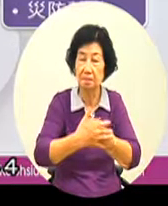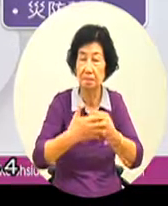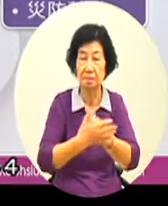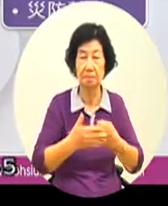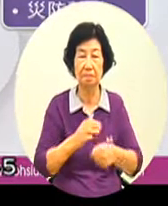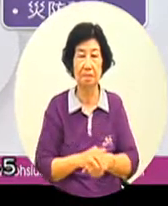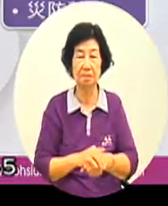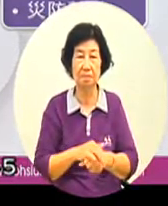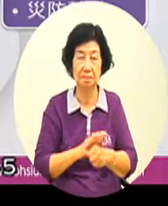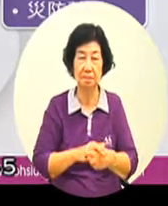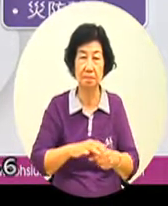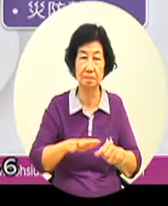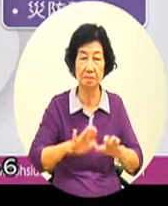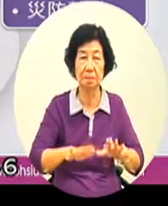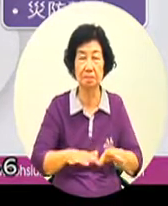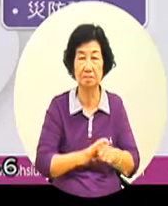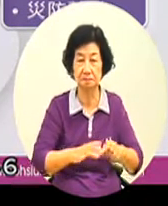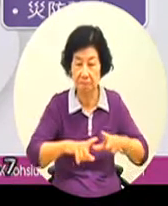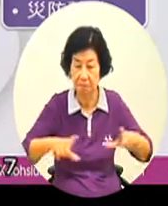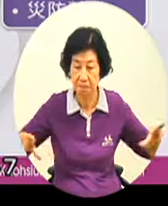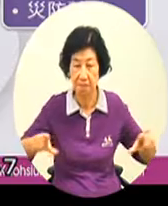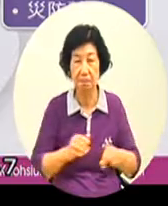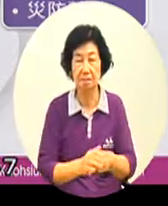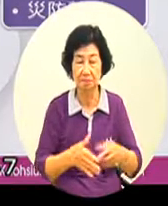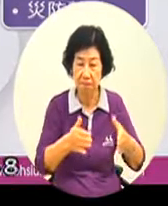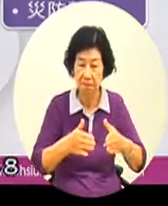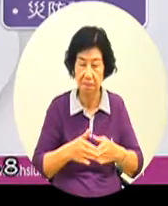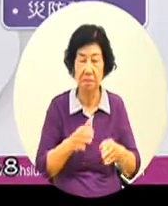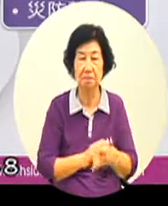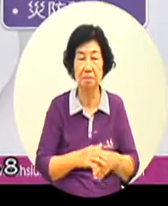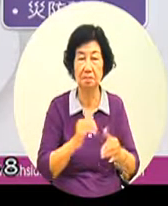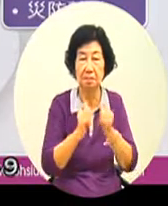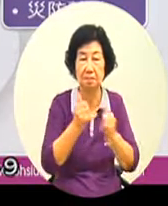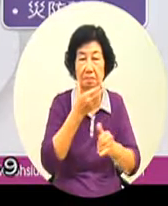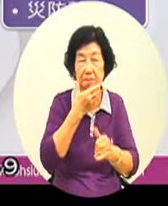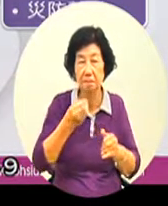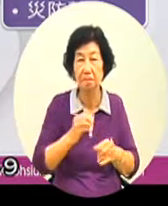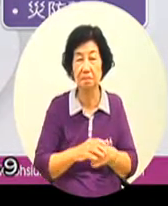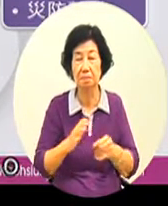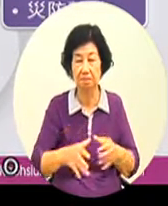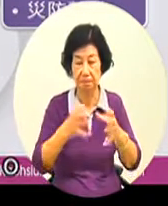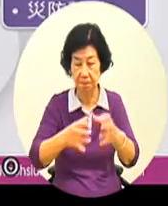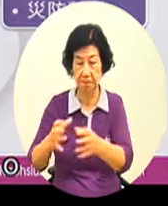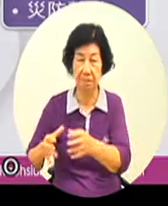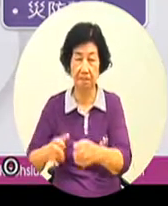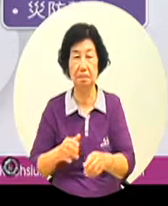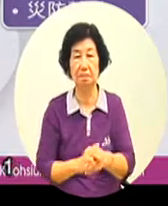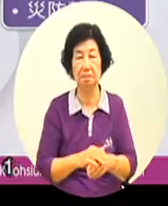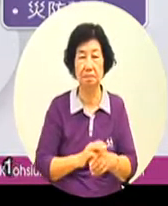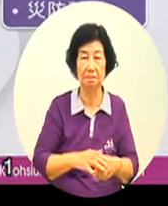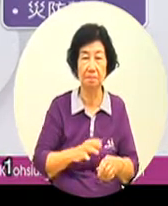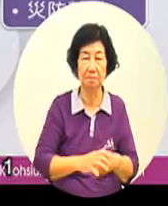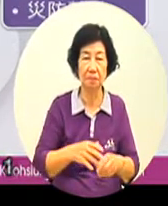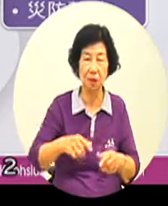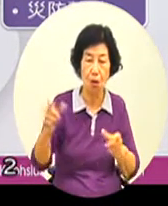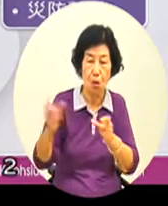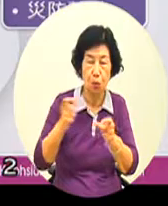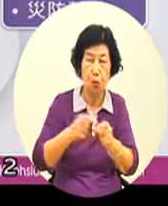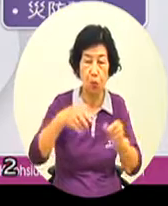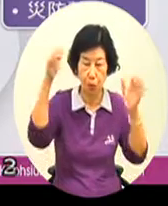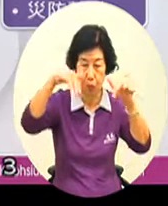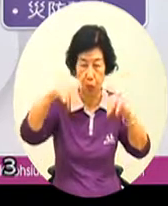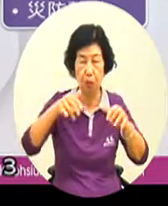幅员广大，我们需要社福的据点布点的一些建制，还有我们针对天然灾害的相关准备的一个工